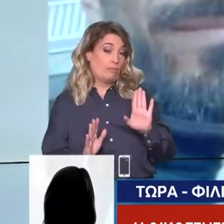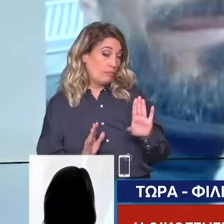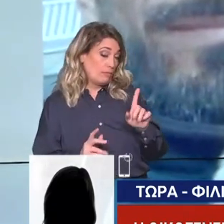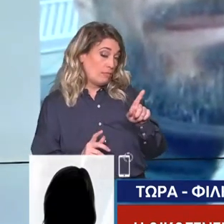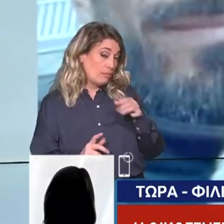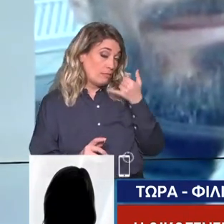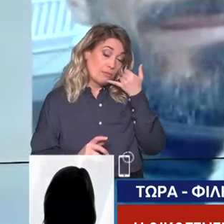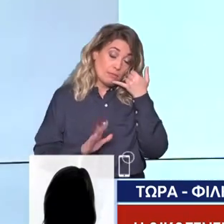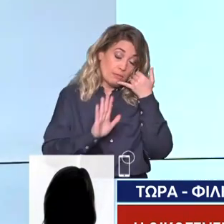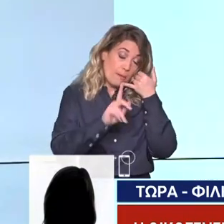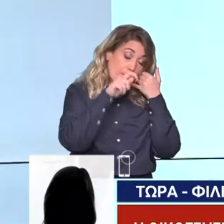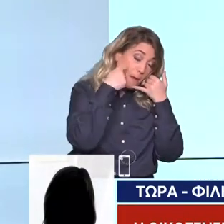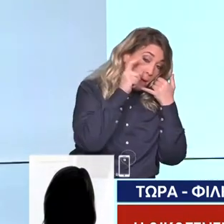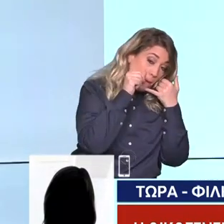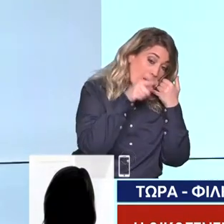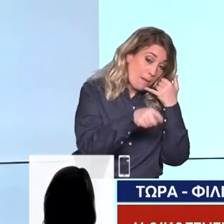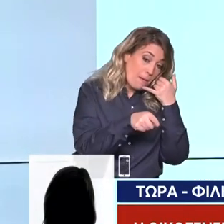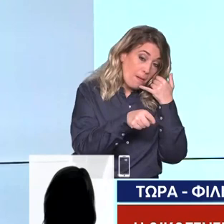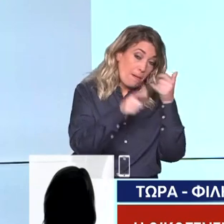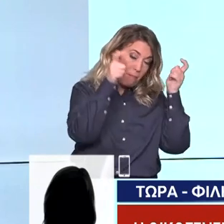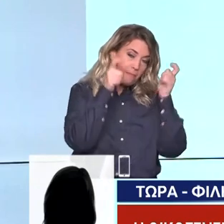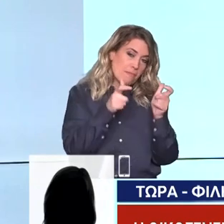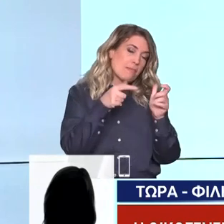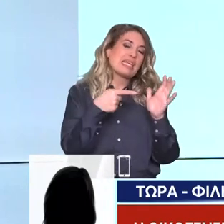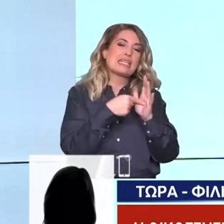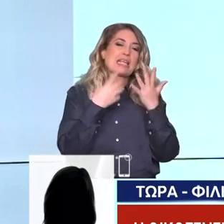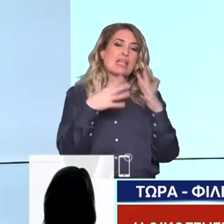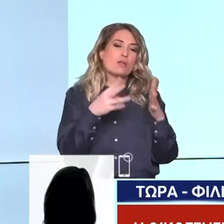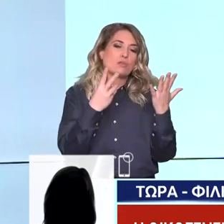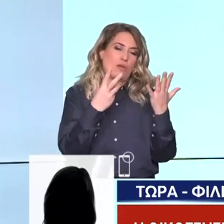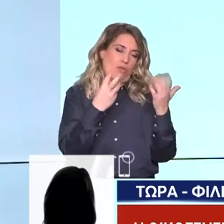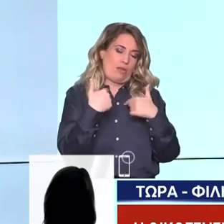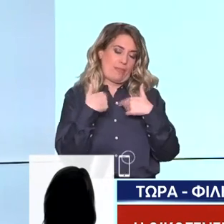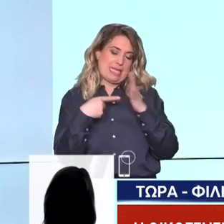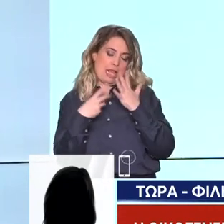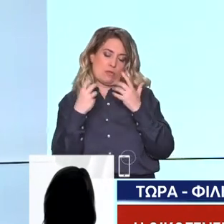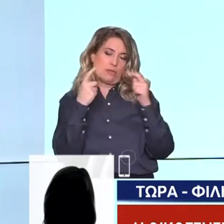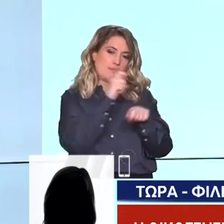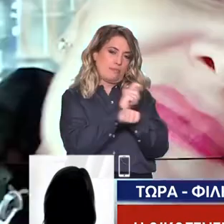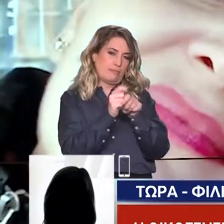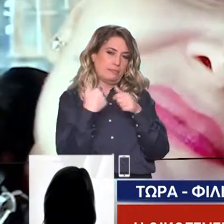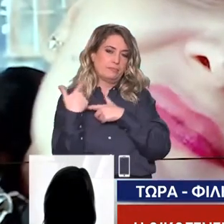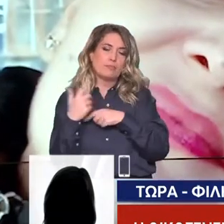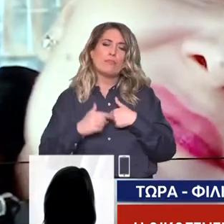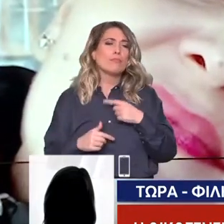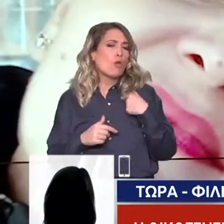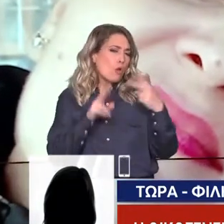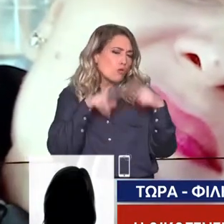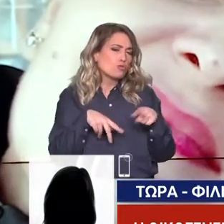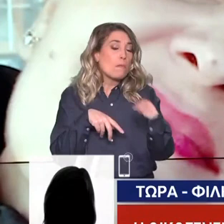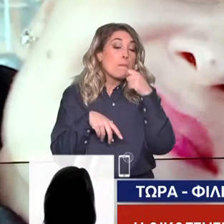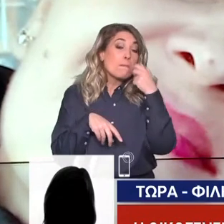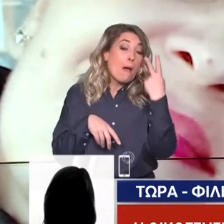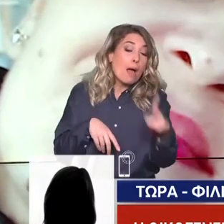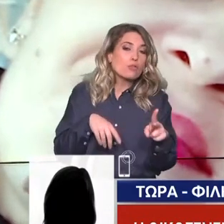τους γονείς του, ναι. Παντρεύτηκαν λοιπόν το 84. Ναι, ναι. Ήξερα τη μητέρα του και τον